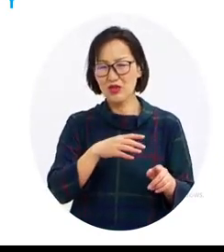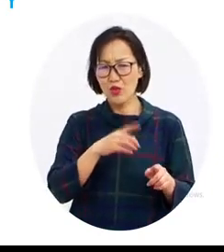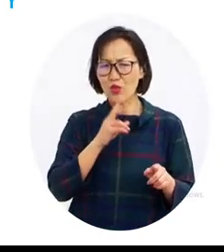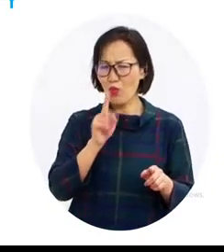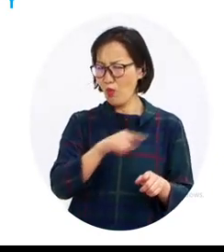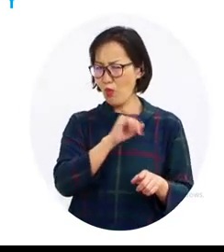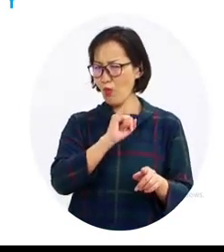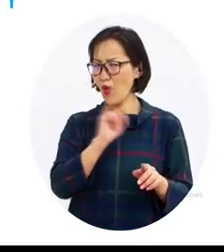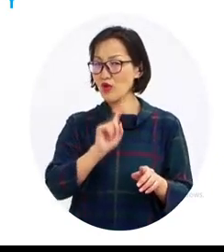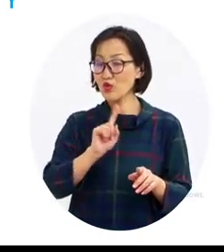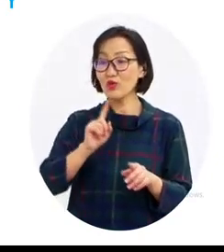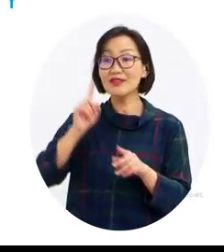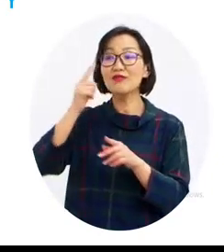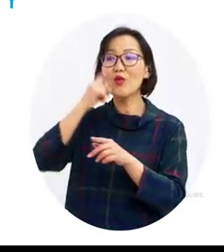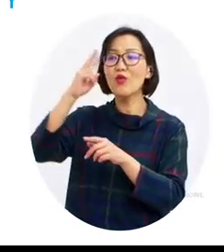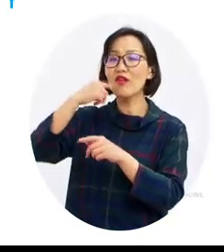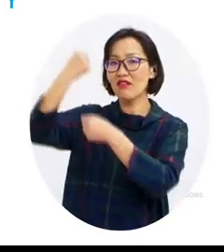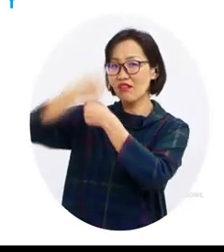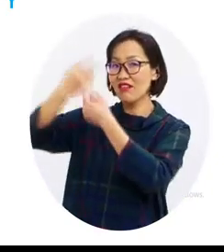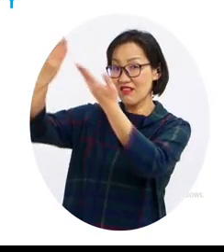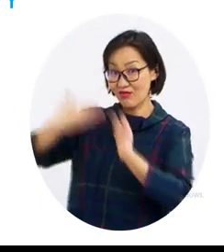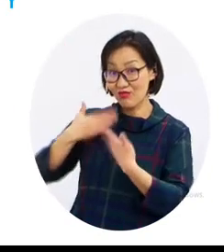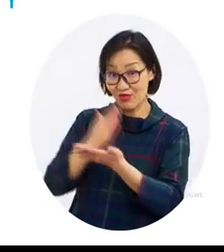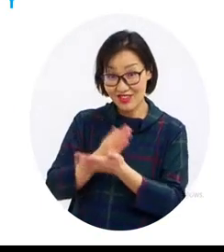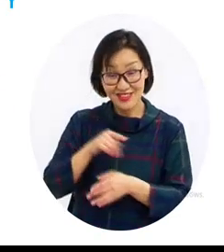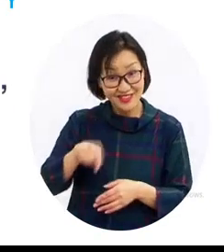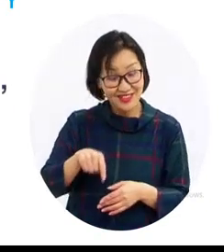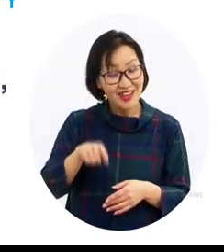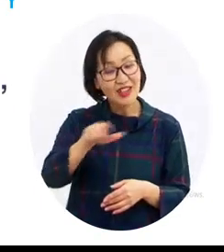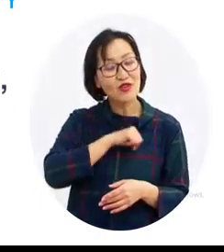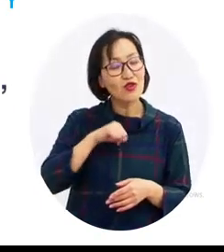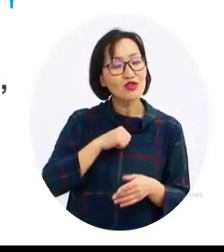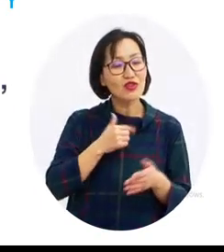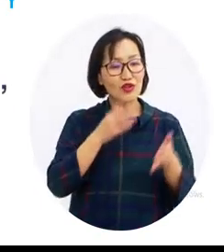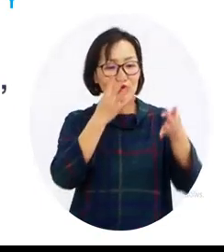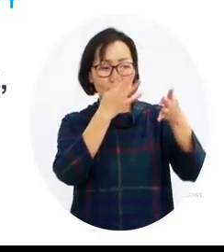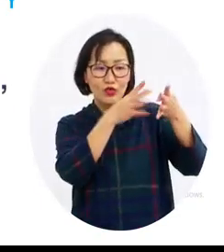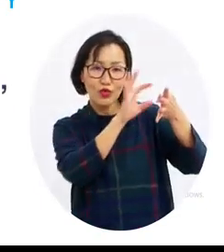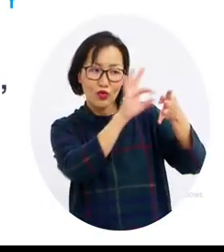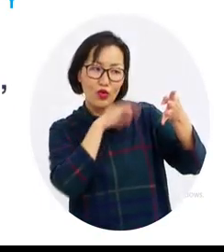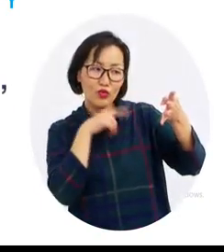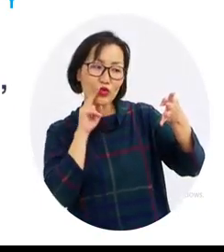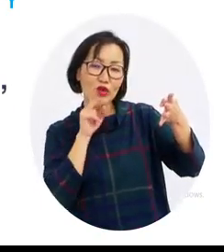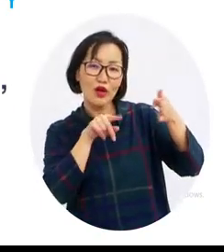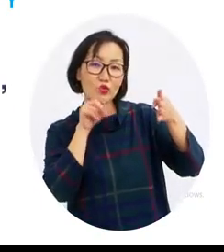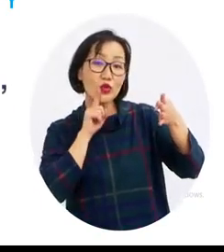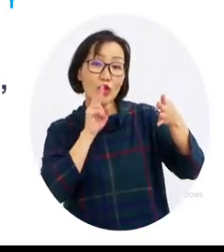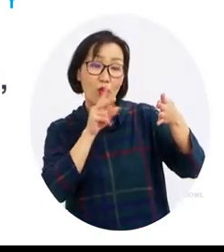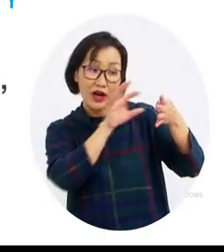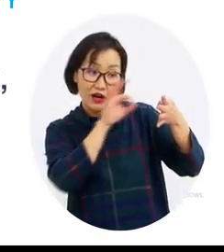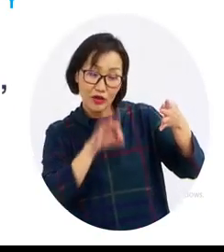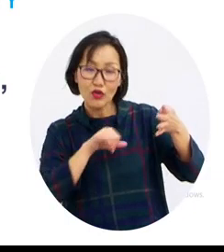гэдэг өгүүлбэр багш нь зохиосон. За та нар энэс альнаар нь өгүүлбэр зохиож болж байна? Өөртөө дуртай